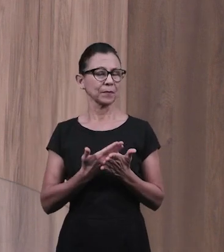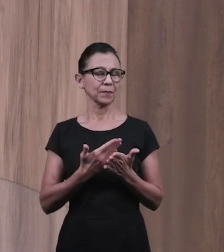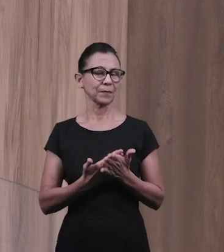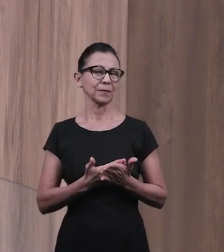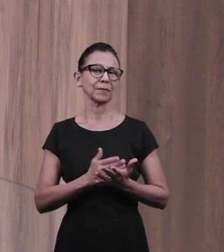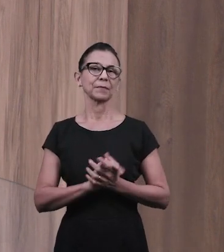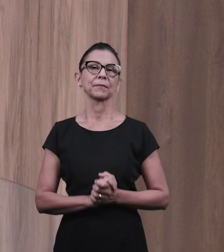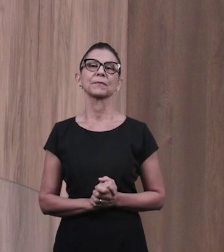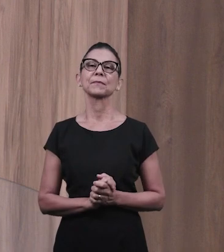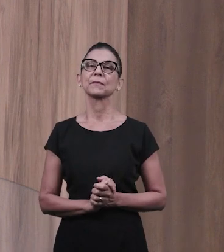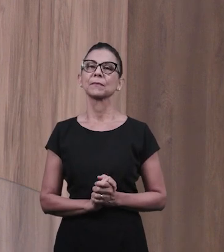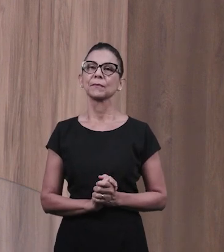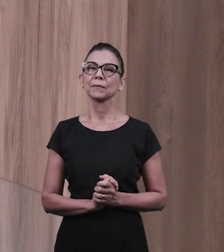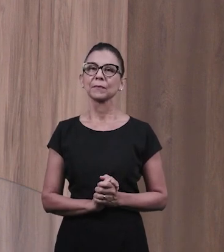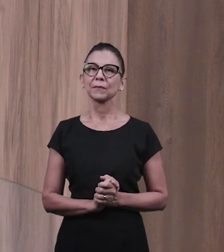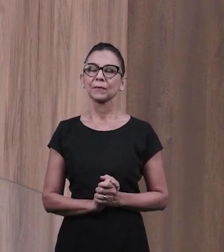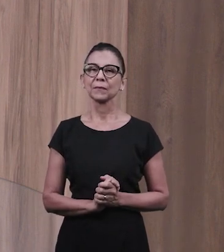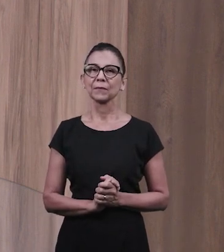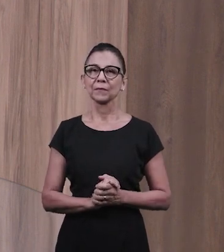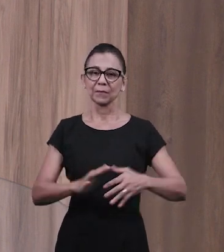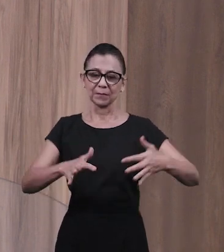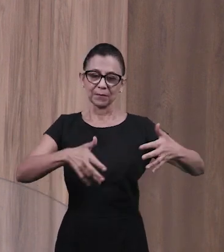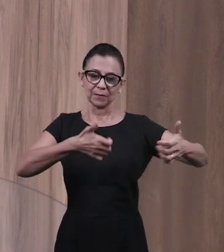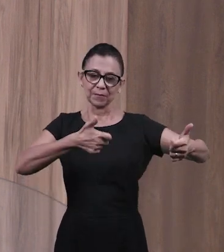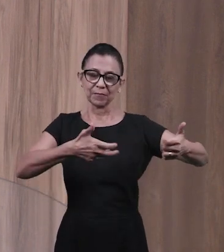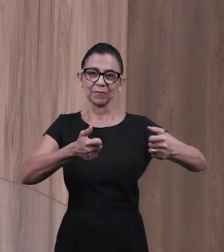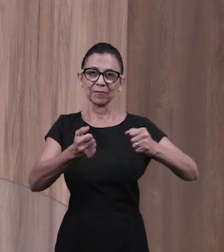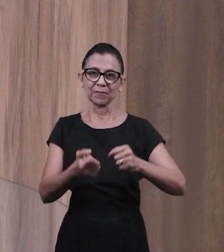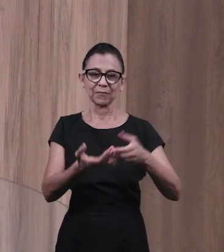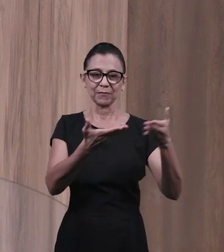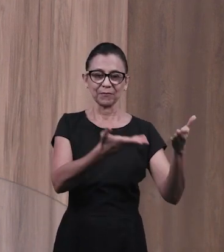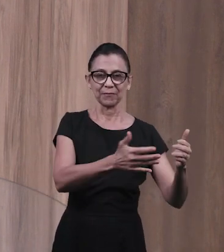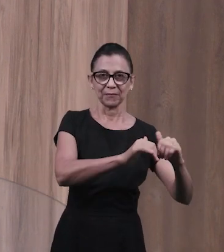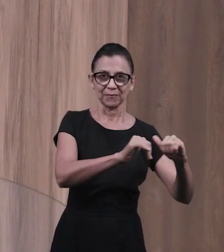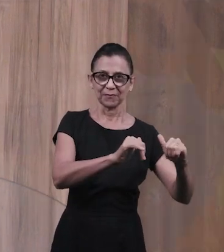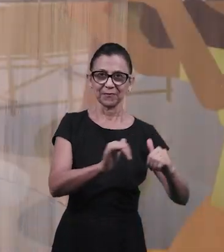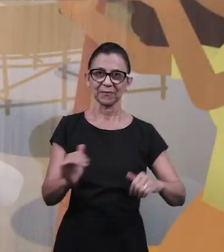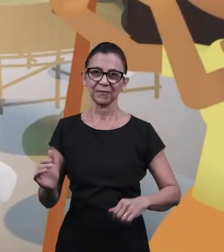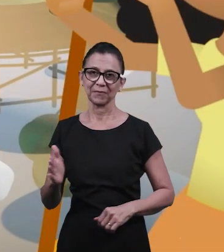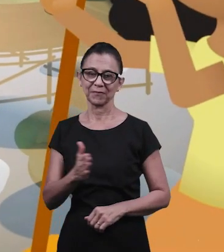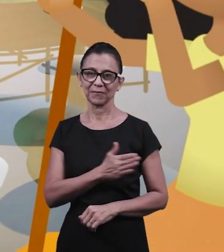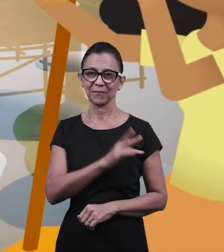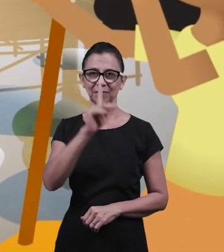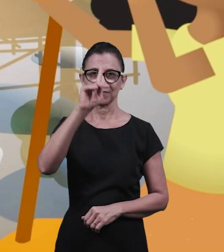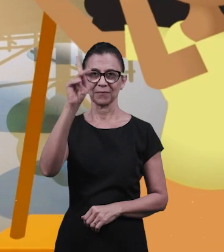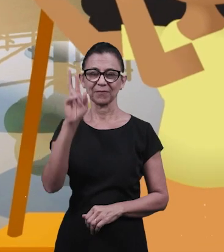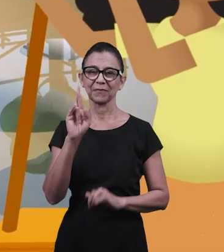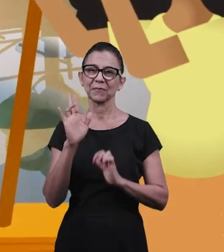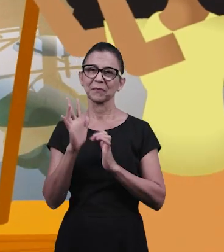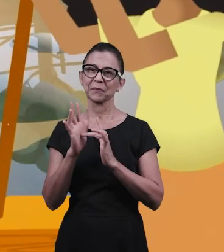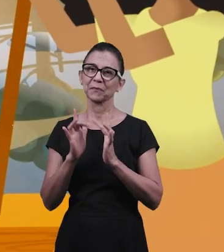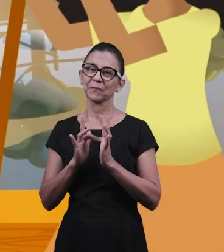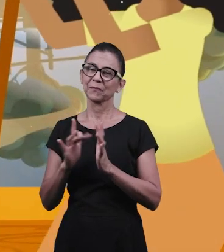faire un accord de s'entraîner beaucoup. Et la prochaine étude, on va faire la guitare, la paix du Seigneur.